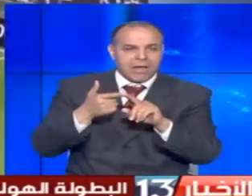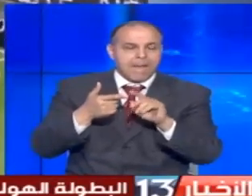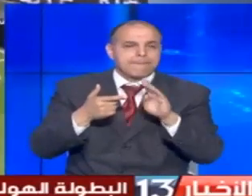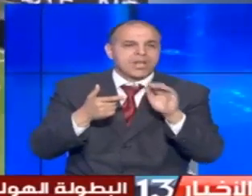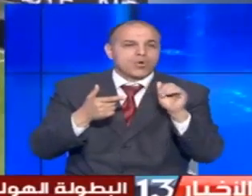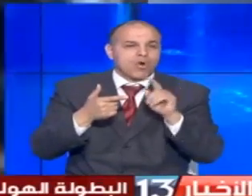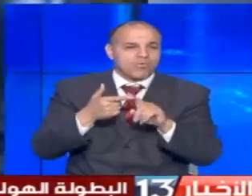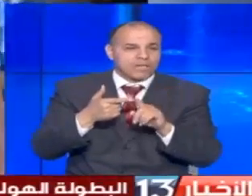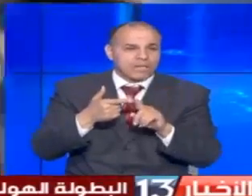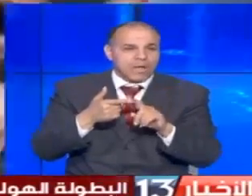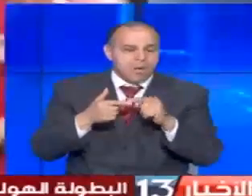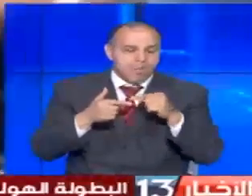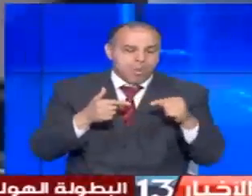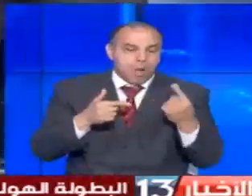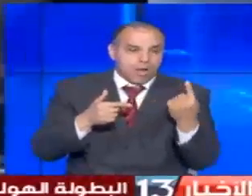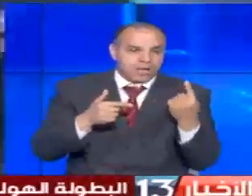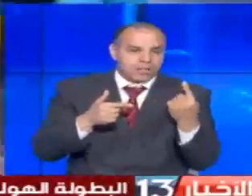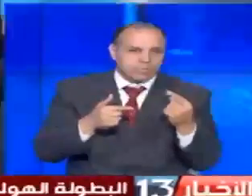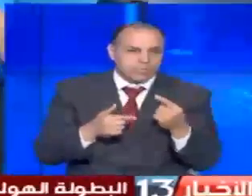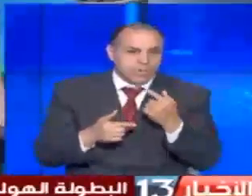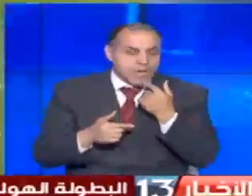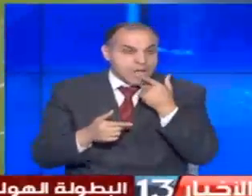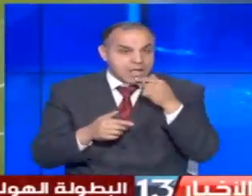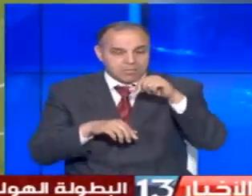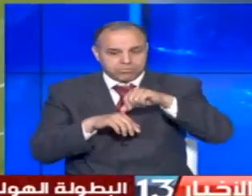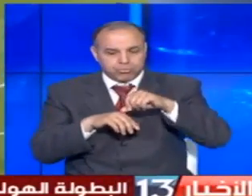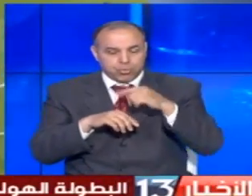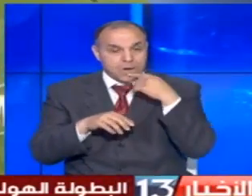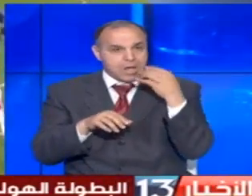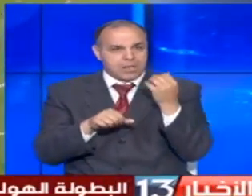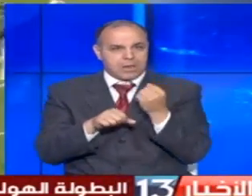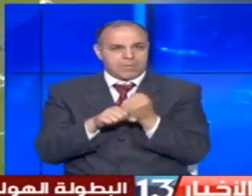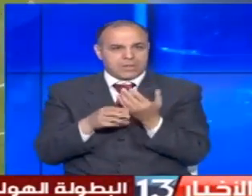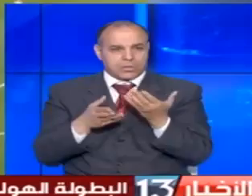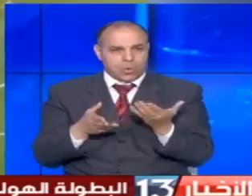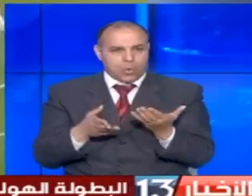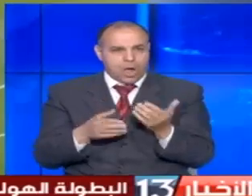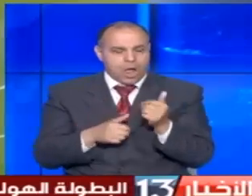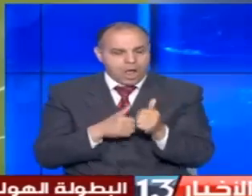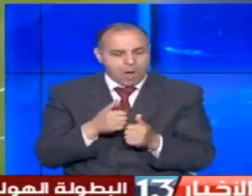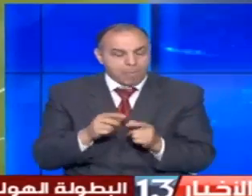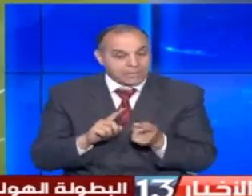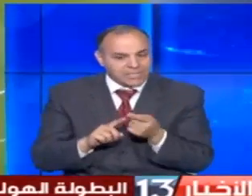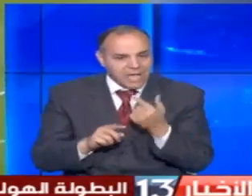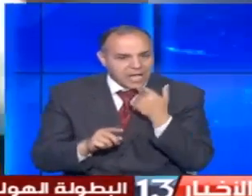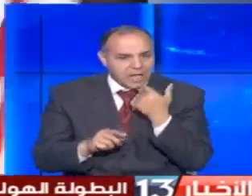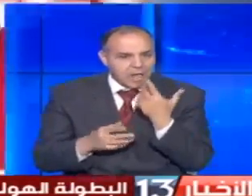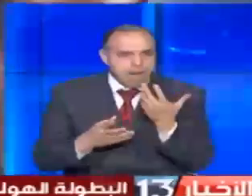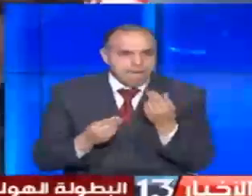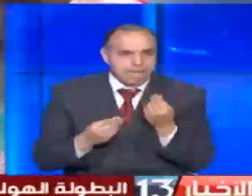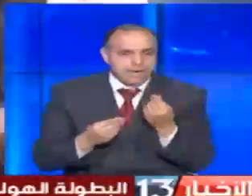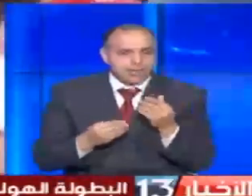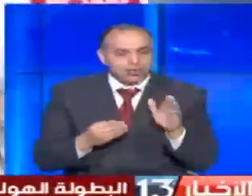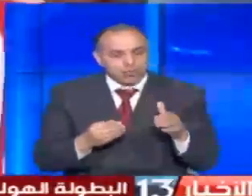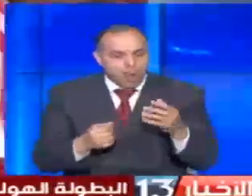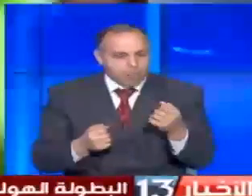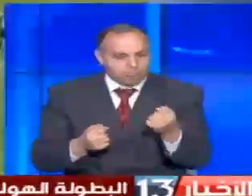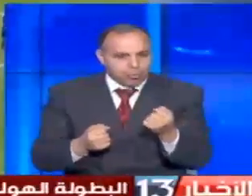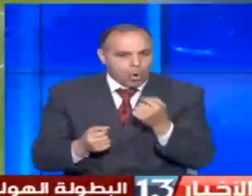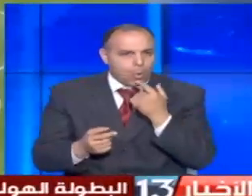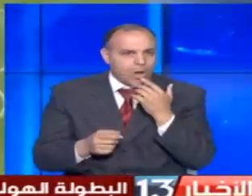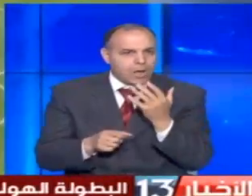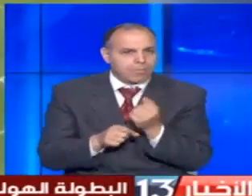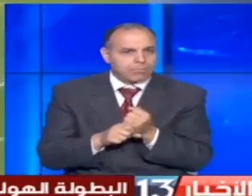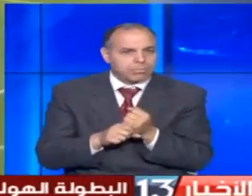المنقوص من مبارهه نادي العاصمه الذي يحقق لحد الان موسما استثنائيا بكاتبه نجحت في العبور باستحقاق